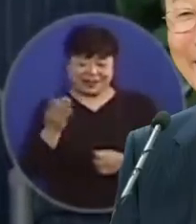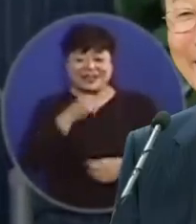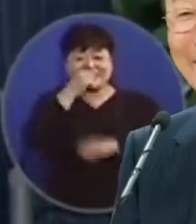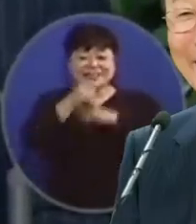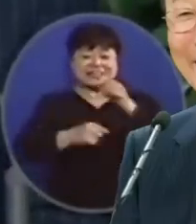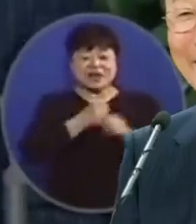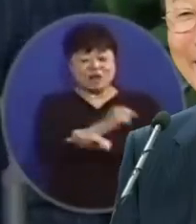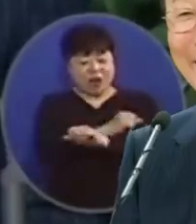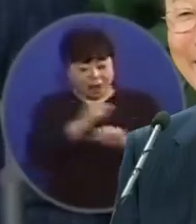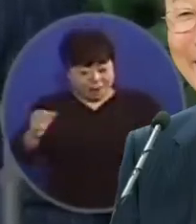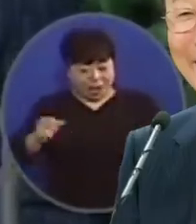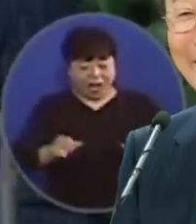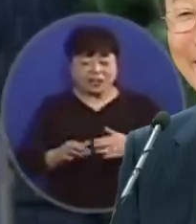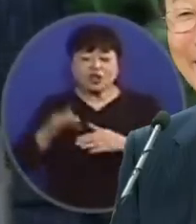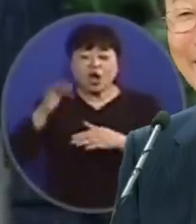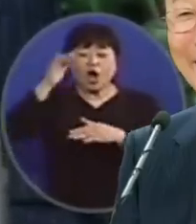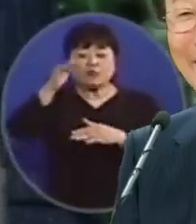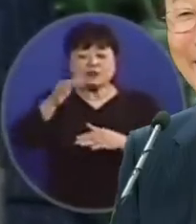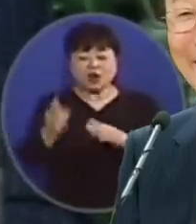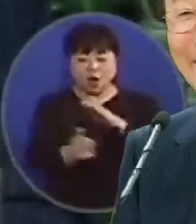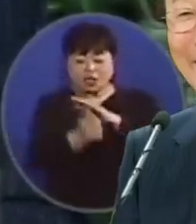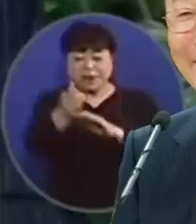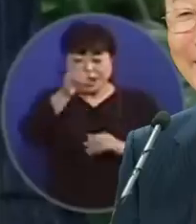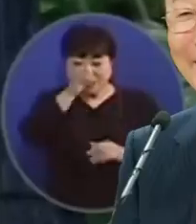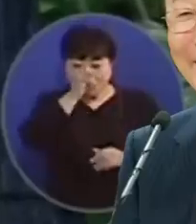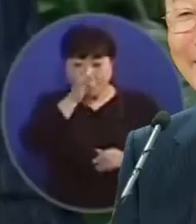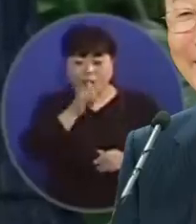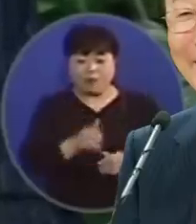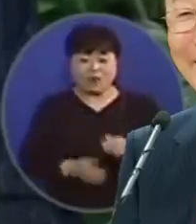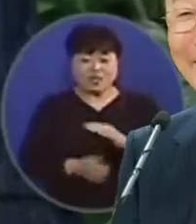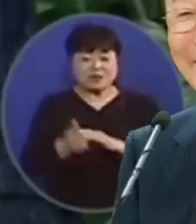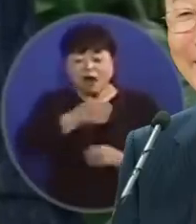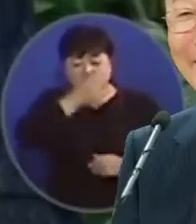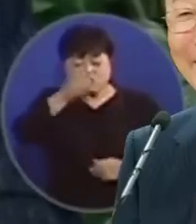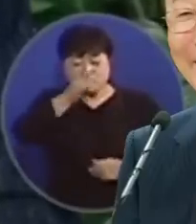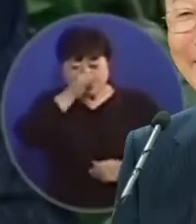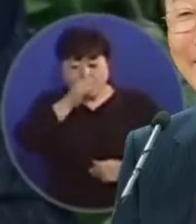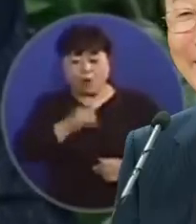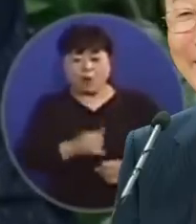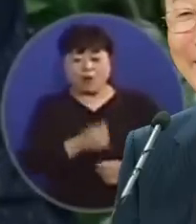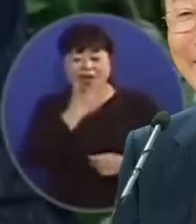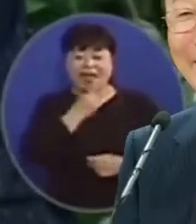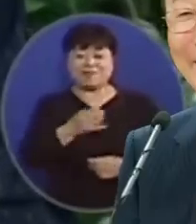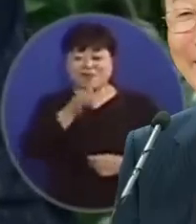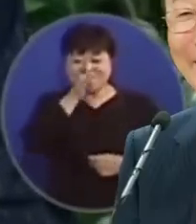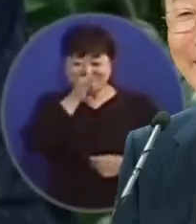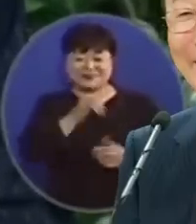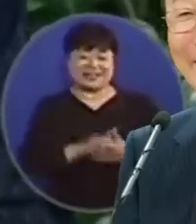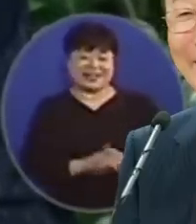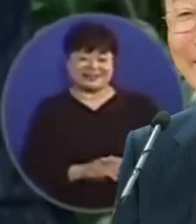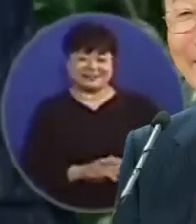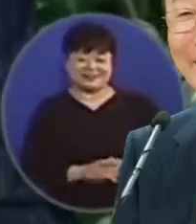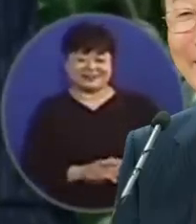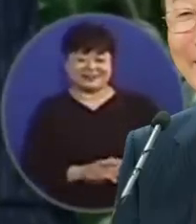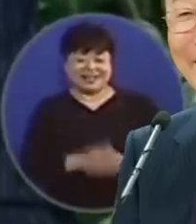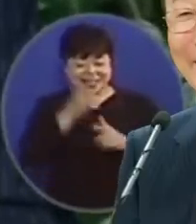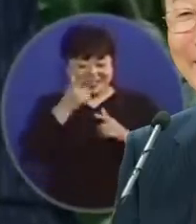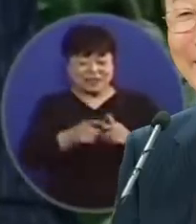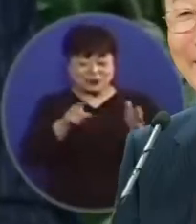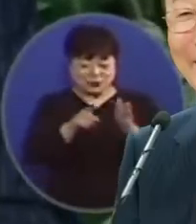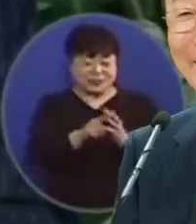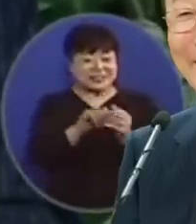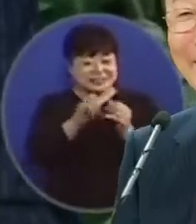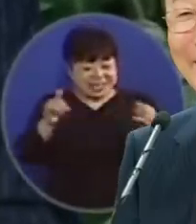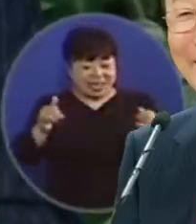자유와 해방이 넘쳐나오고 그곳에는 희망이 있고 희망에는 꿈이 있고 꿈이 있는 곳은 행복이 있는 것입니다. 예수 믿는